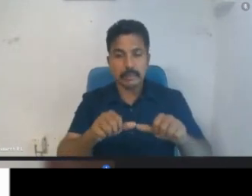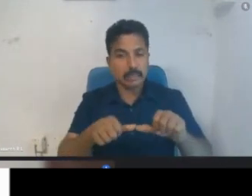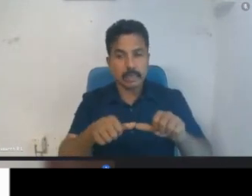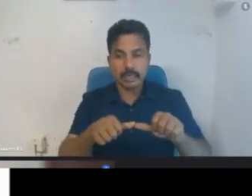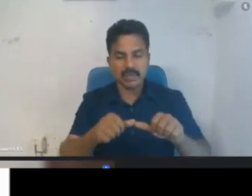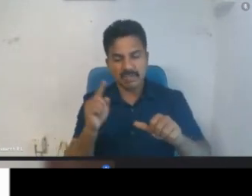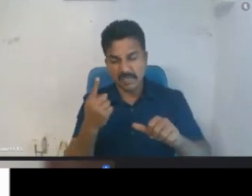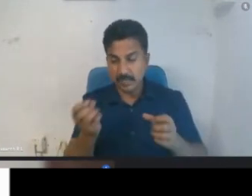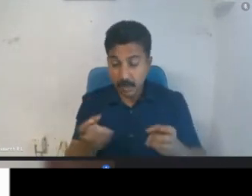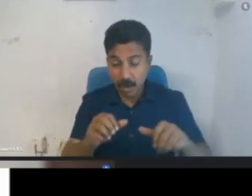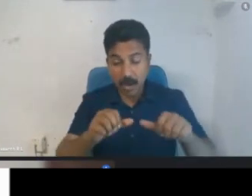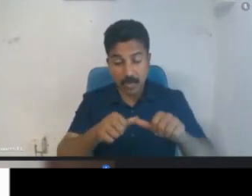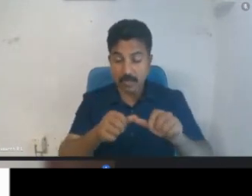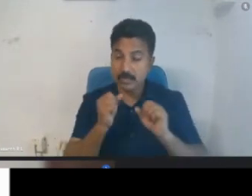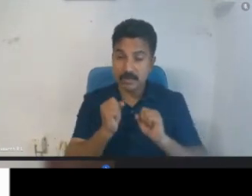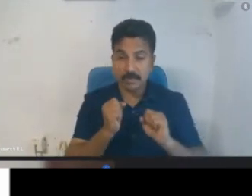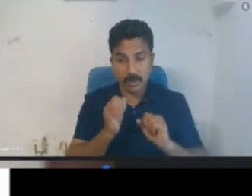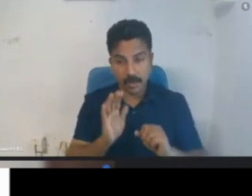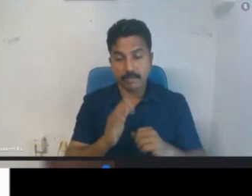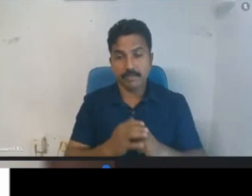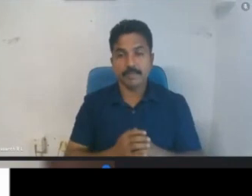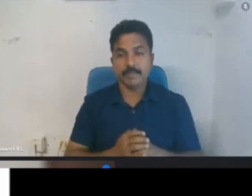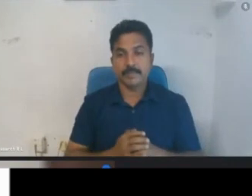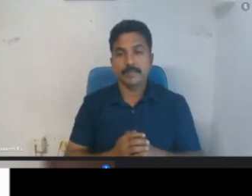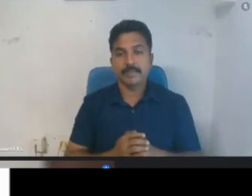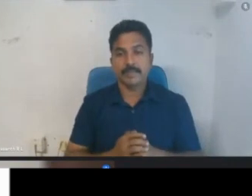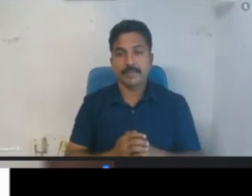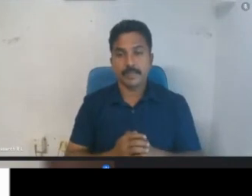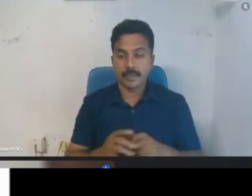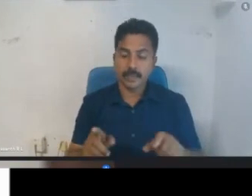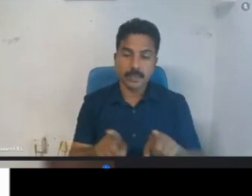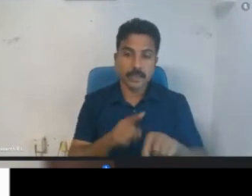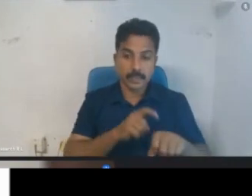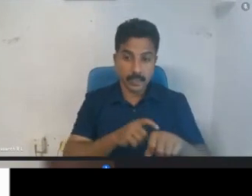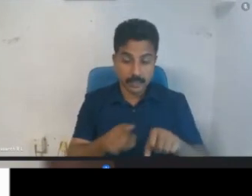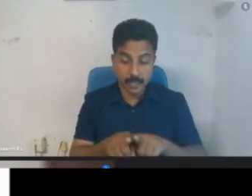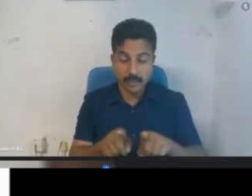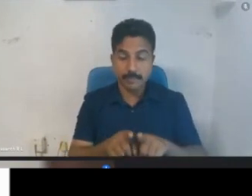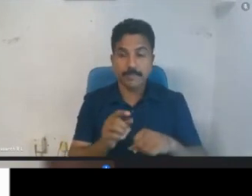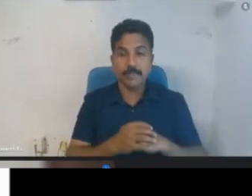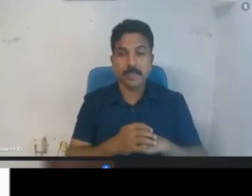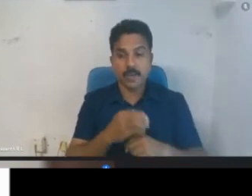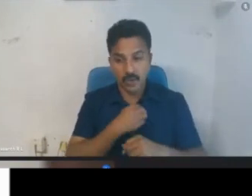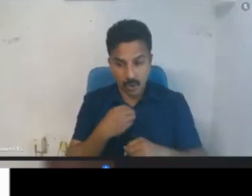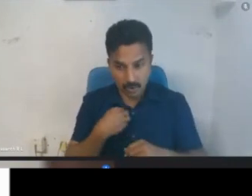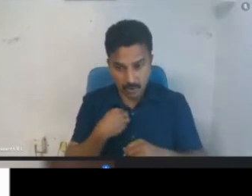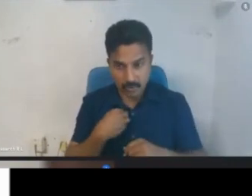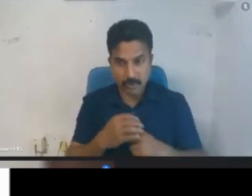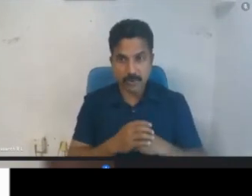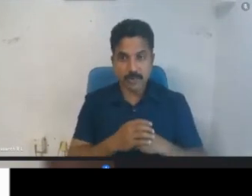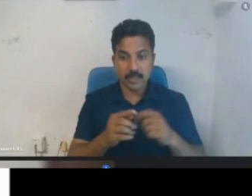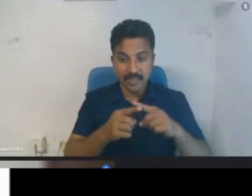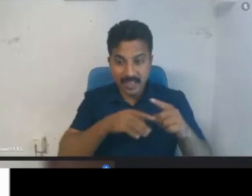പലപ്പോഴും ആദ്യഘട്ടത്തിൽ വളരെ വെല്ലുവിളികൾ നിറയുന്ന ഒരു കാര്യം തന്നെയാണ്. അതുപോലെ തന്നെ ഇപ്പം ഡോക്ടർമാര്